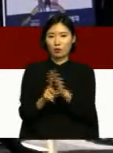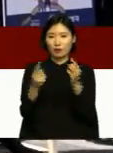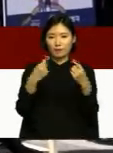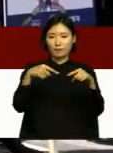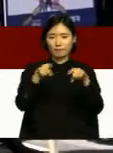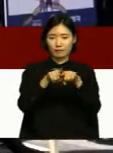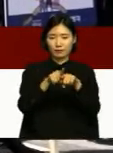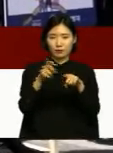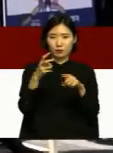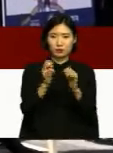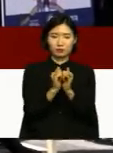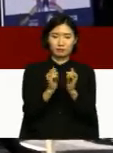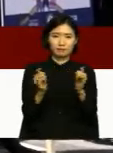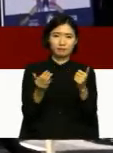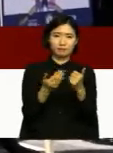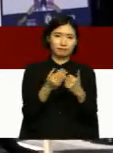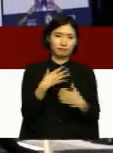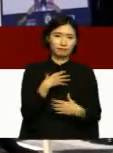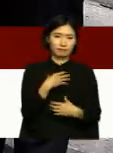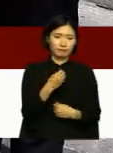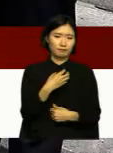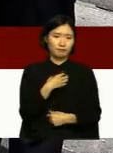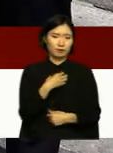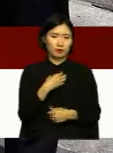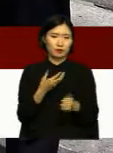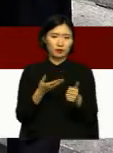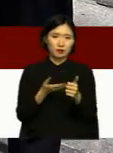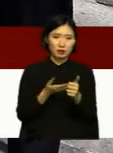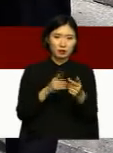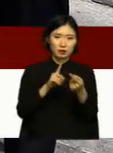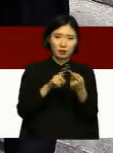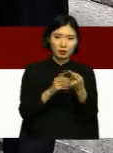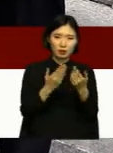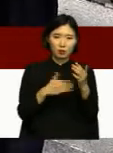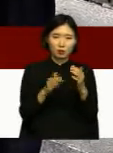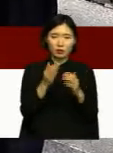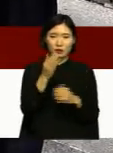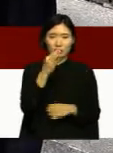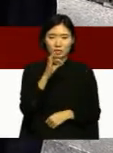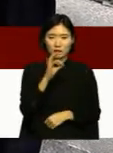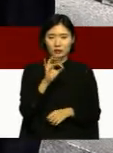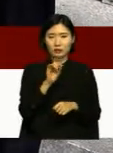또한 여주시는 시민들에게 안전을 위협하는 사안에 대한 공익신고